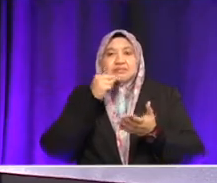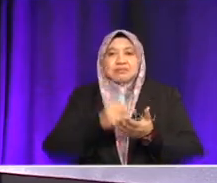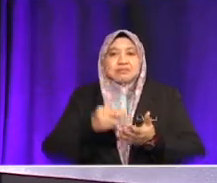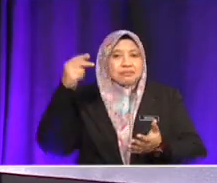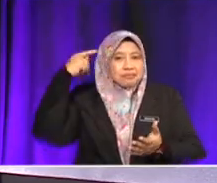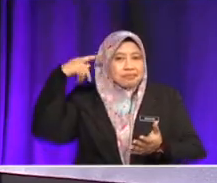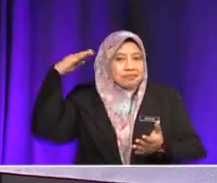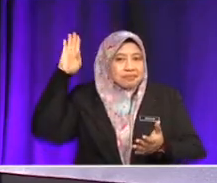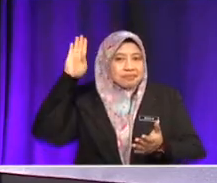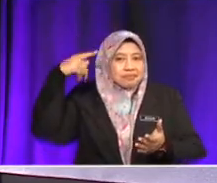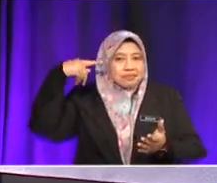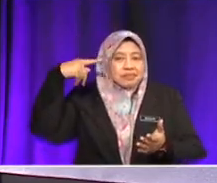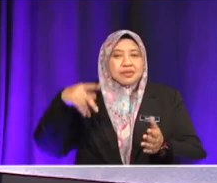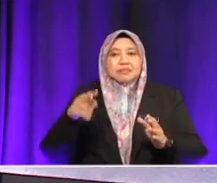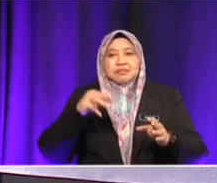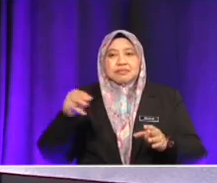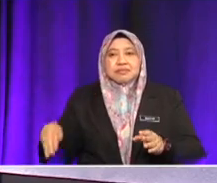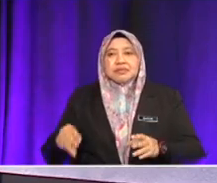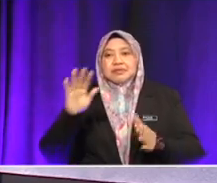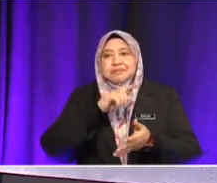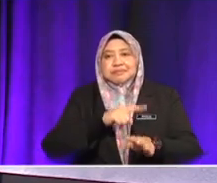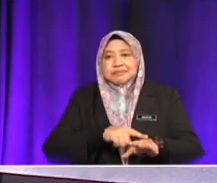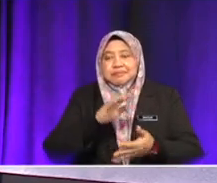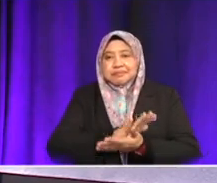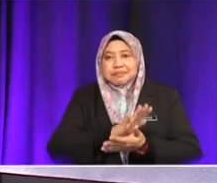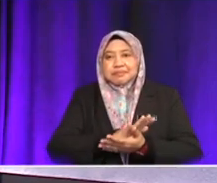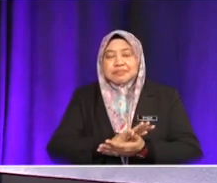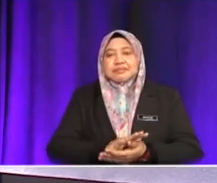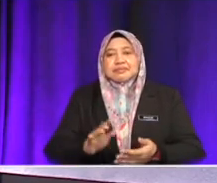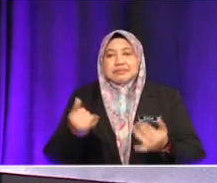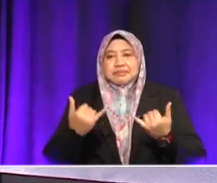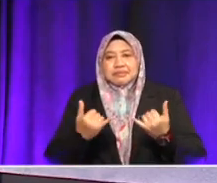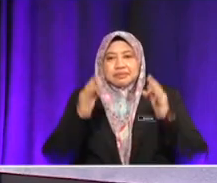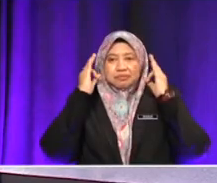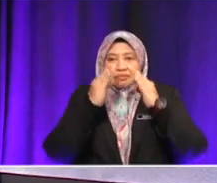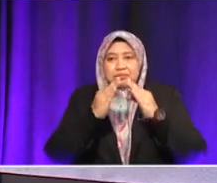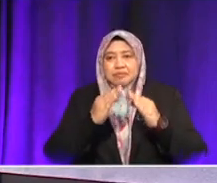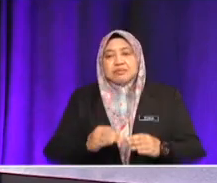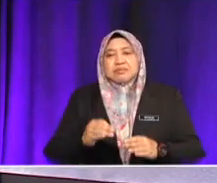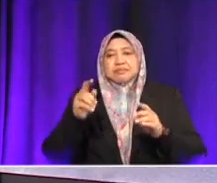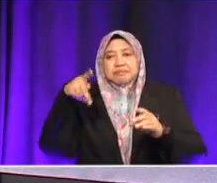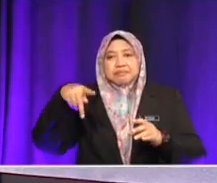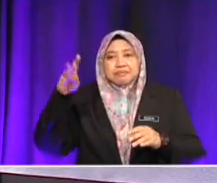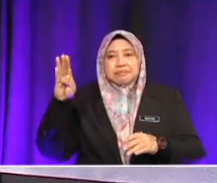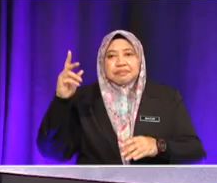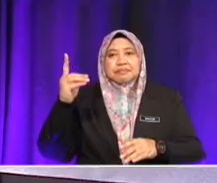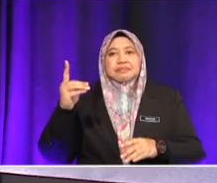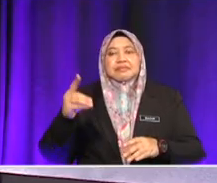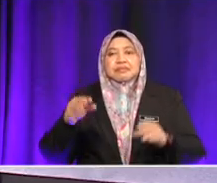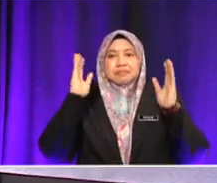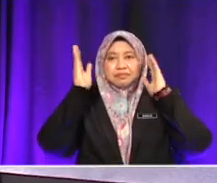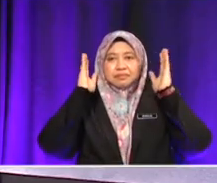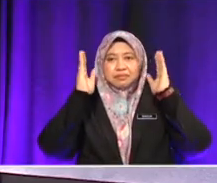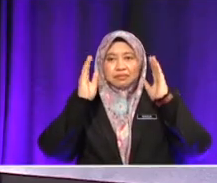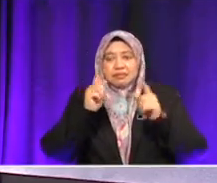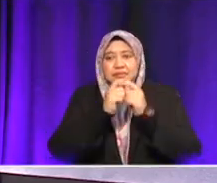di sekolah untuk hari ini kita akan fokuskan kepada PBD dalam bahasa Melayu untuk tingkatan satu dua dan tiga dan